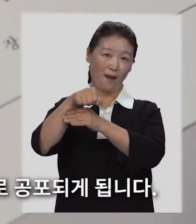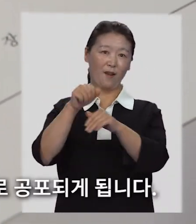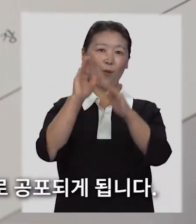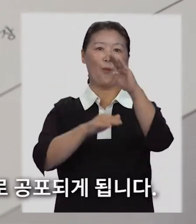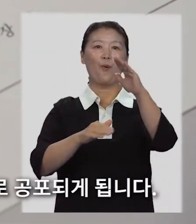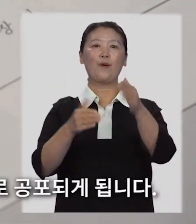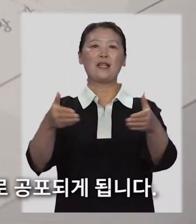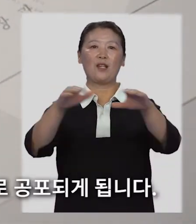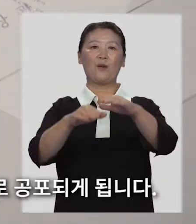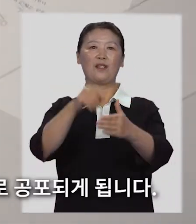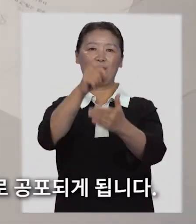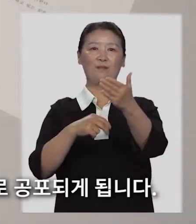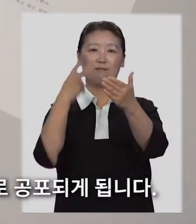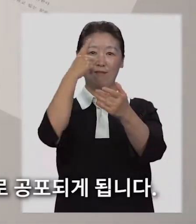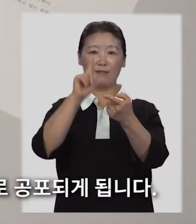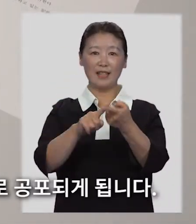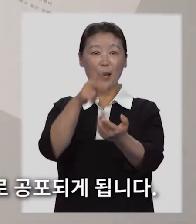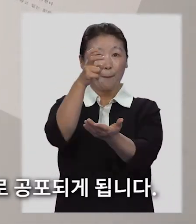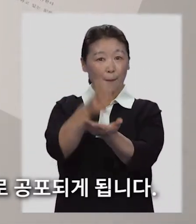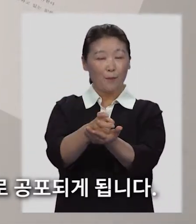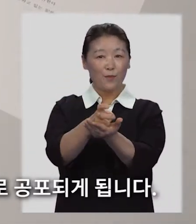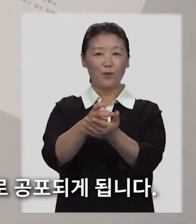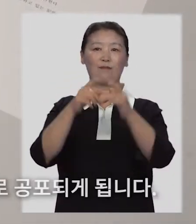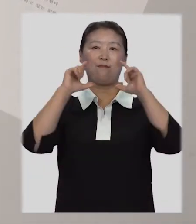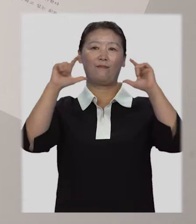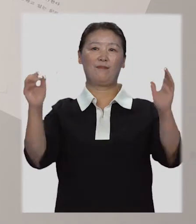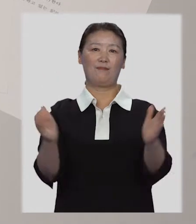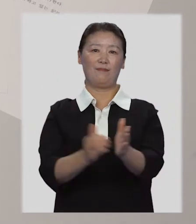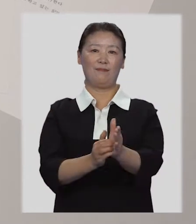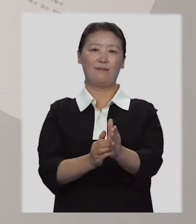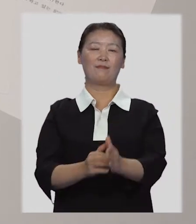공공기관의 기록물 관리에 관한 법률로 공포되게 됩니다.